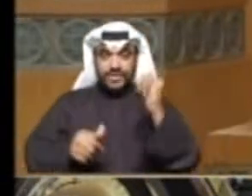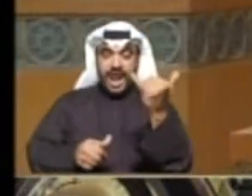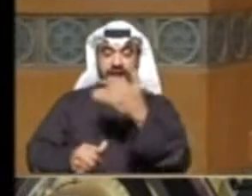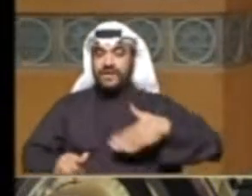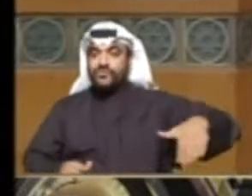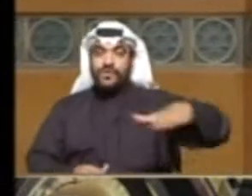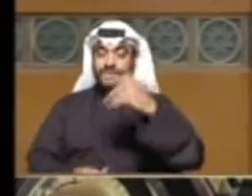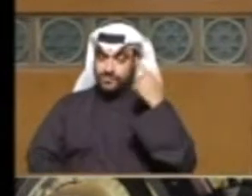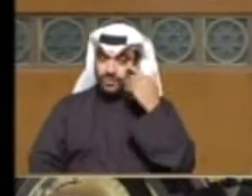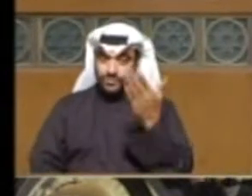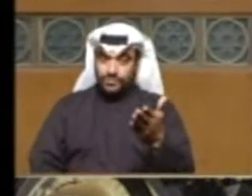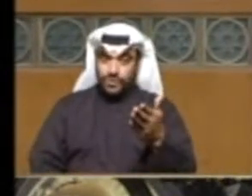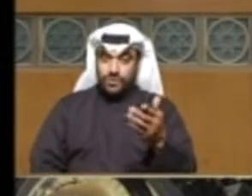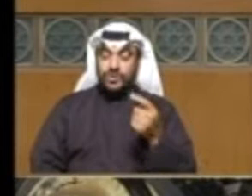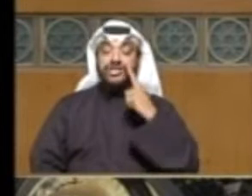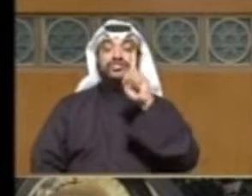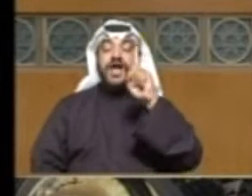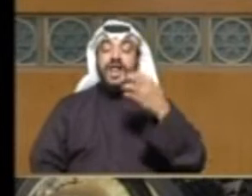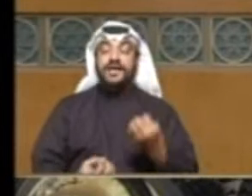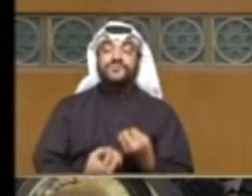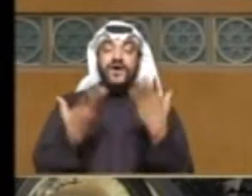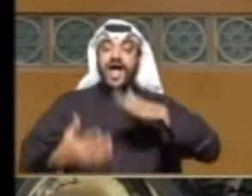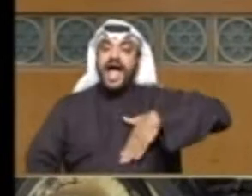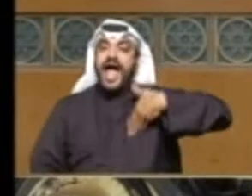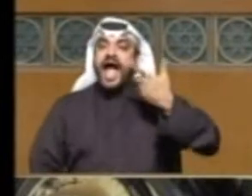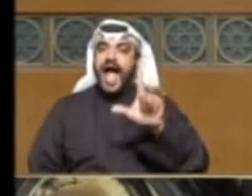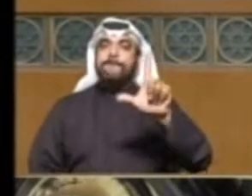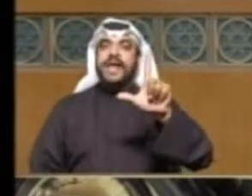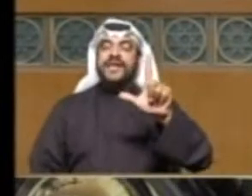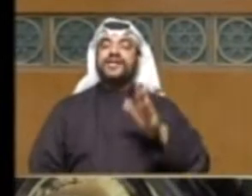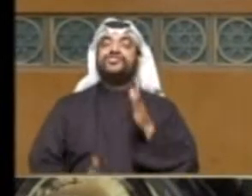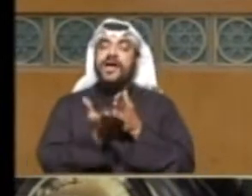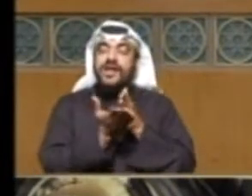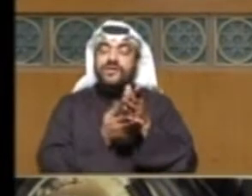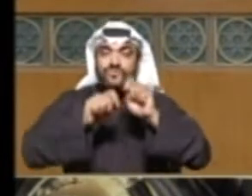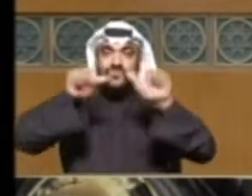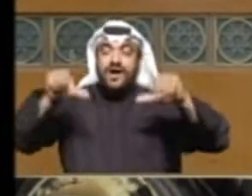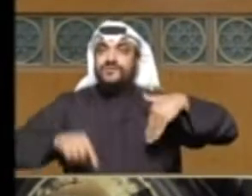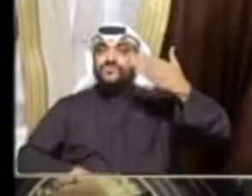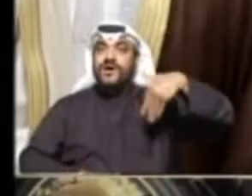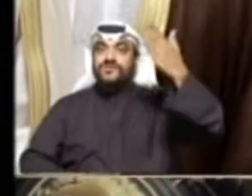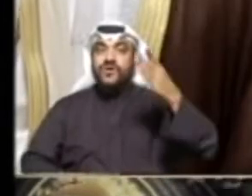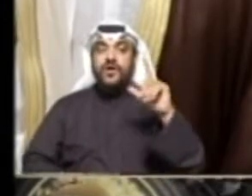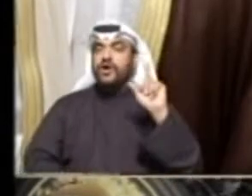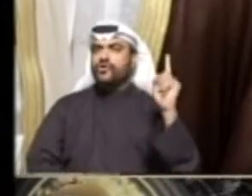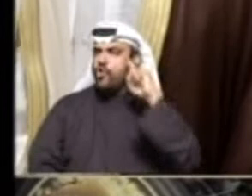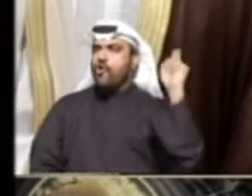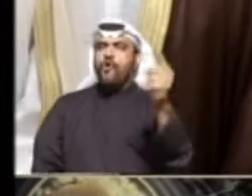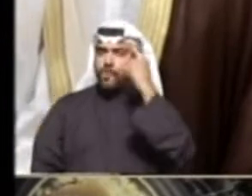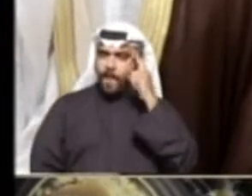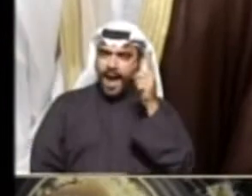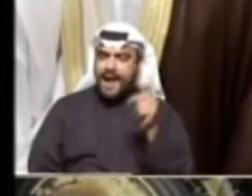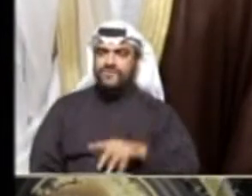الخليجي بارقة أمل، أمل واعد في ظلام الليل العربي،